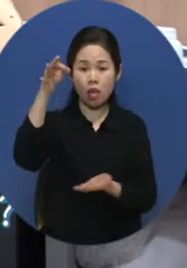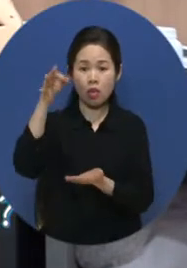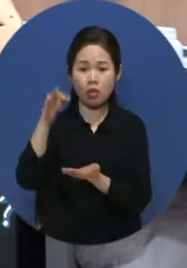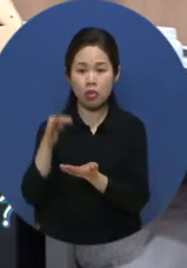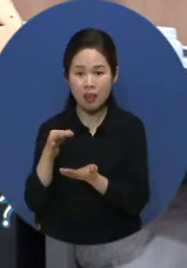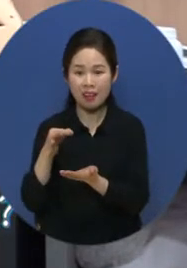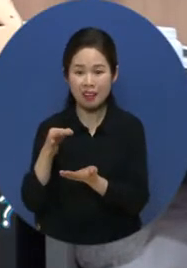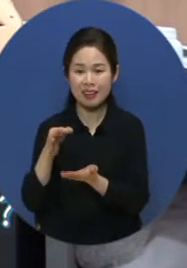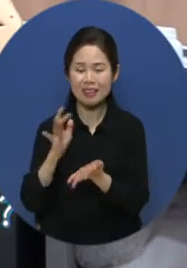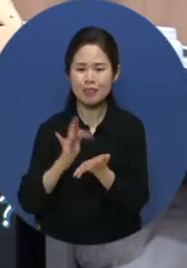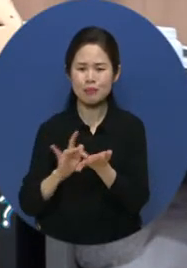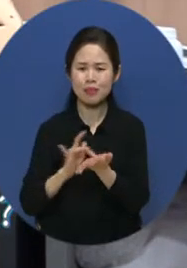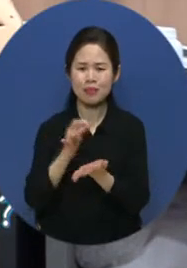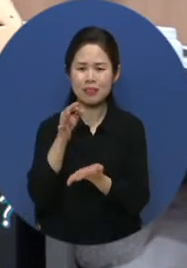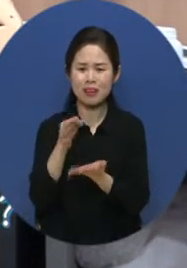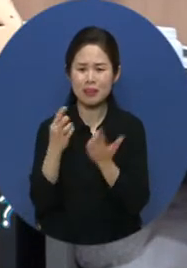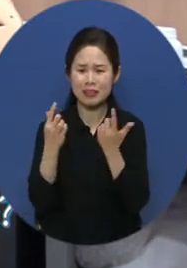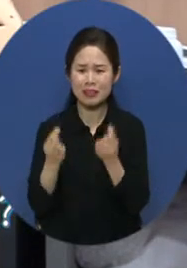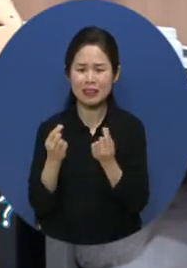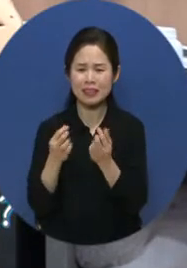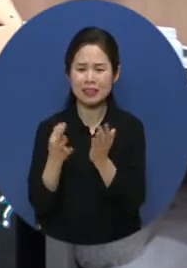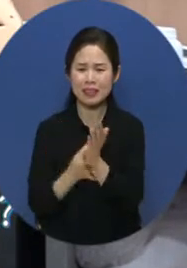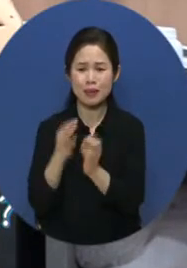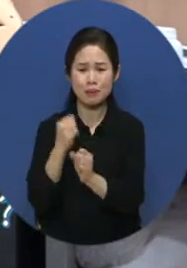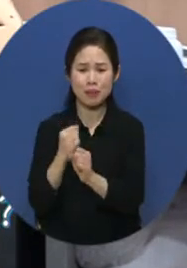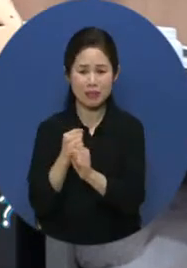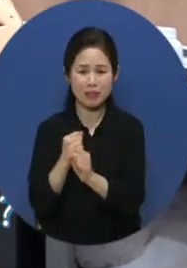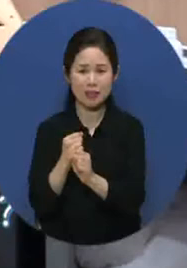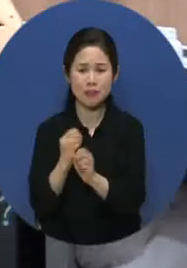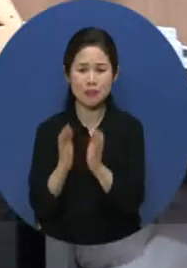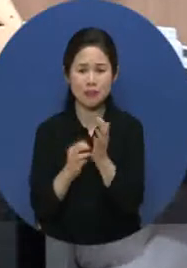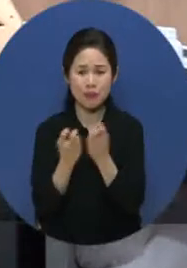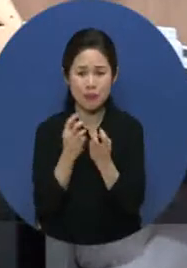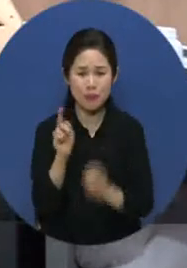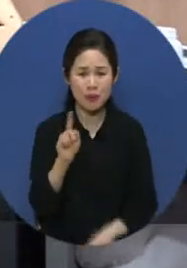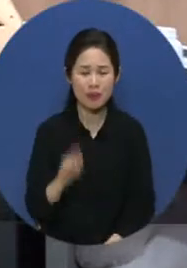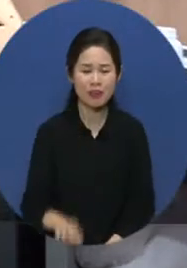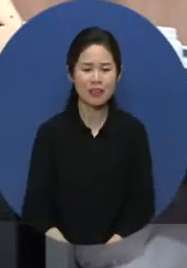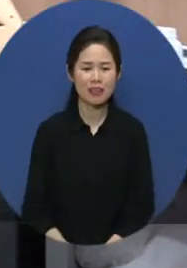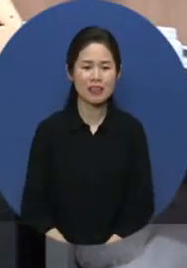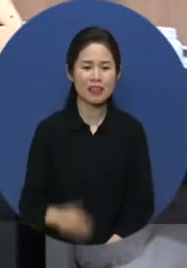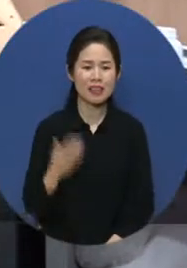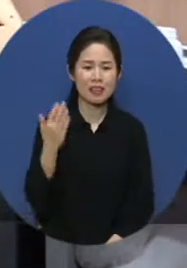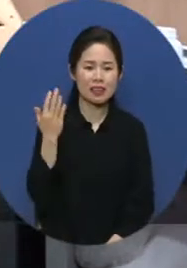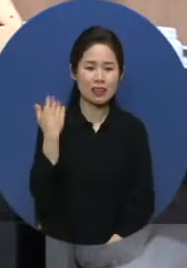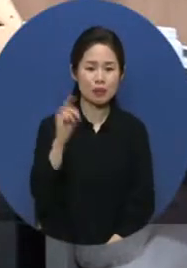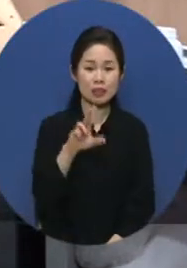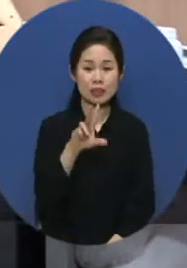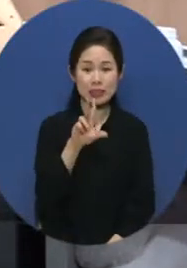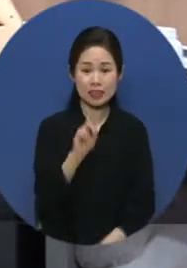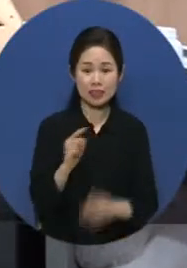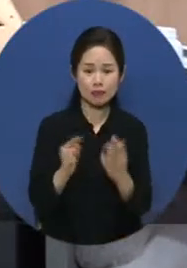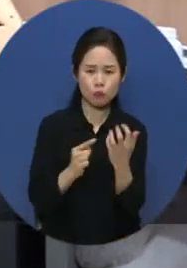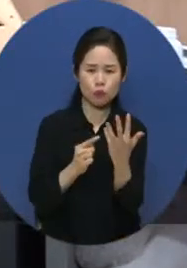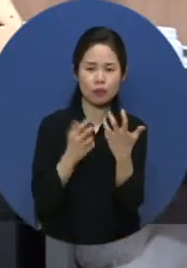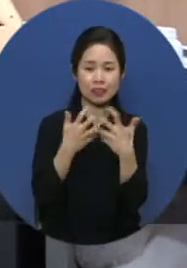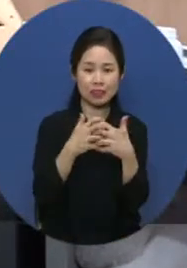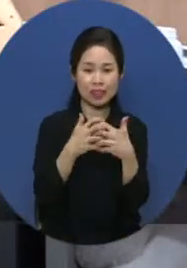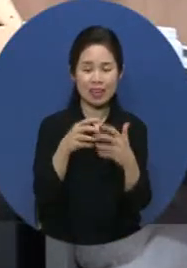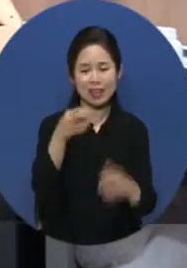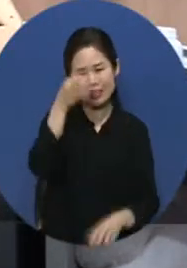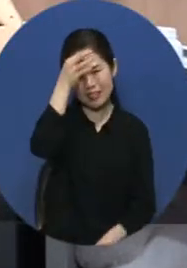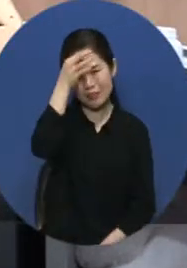그 이유는 뭐가 있을까요? 일단 기술적으로 3D 프린팅이라는 게 기존보다 제조 원가를 낮출 수 있는 그러니까